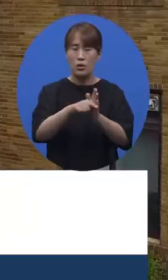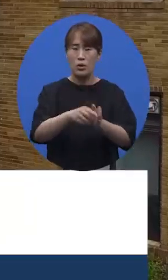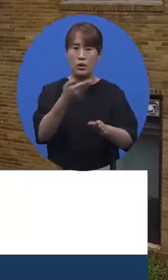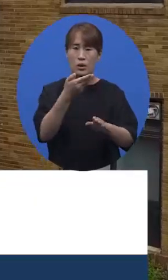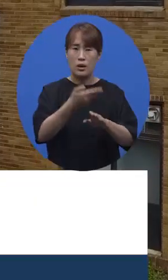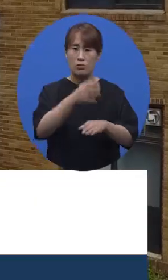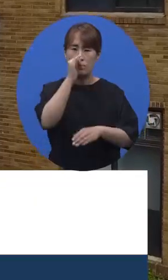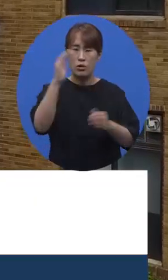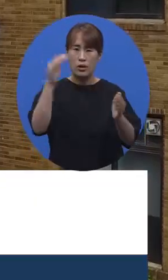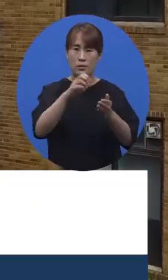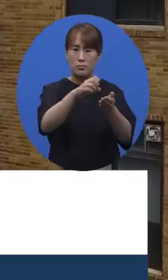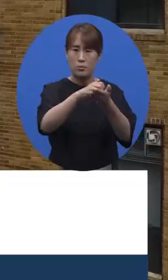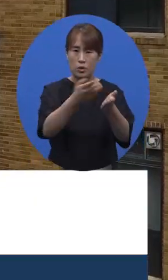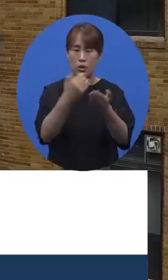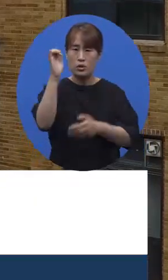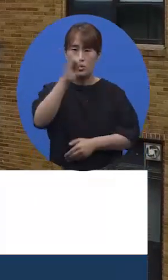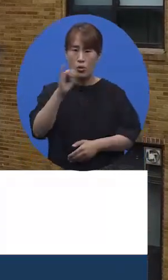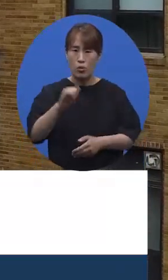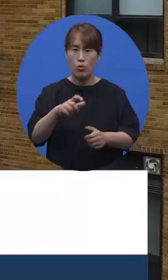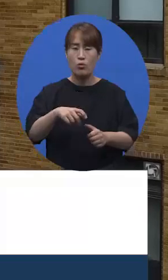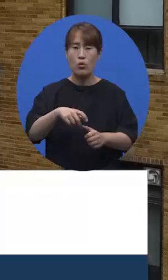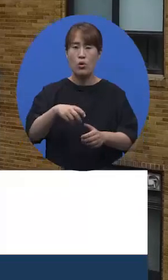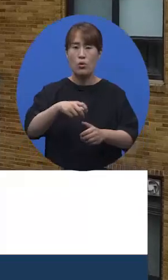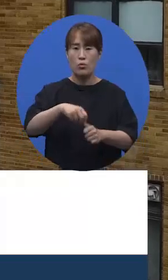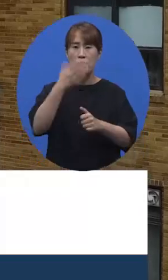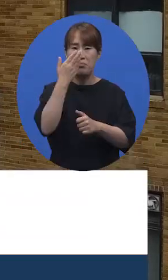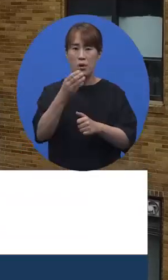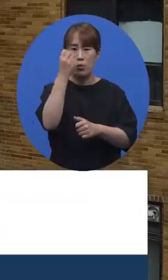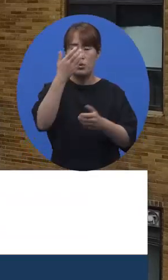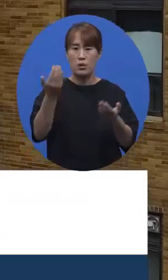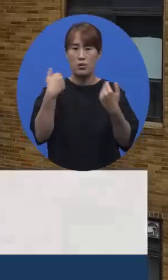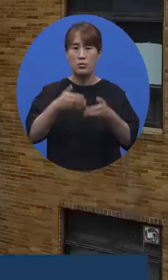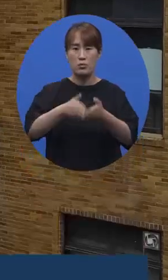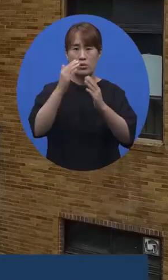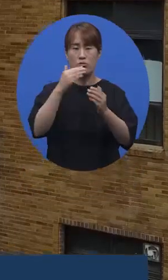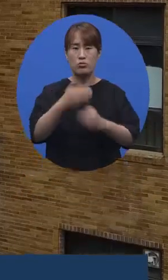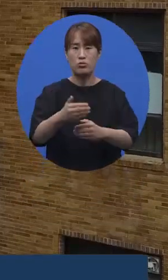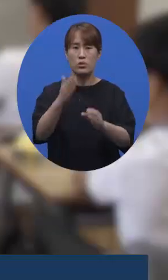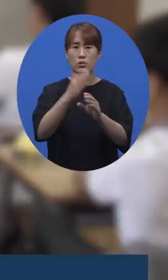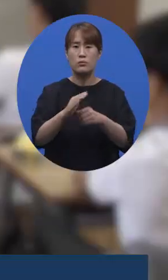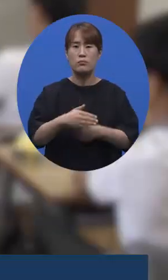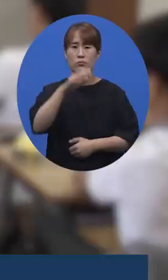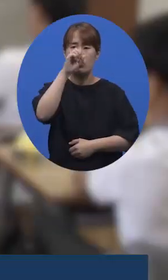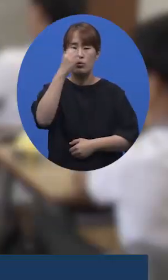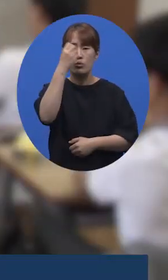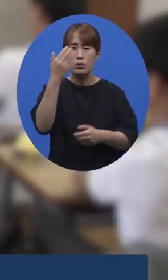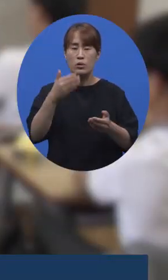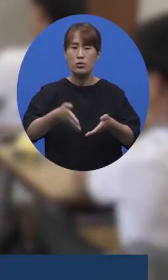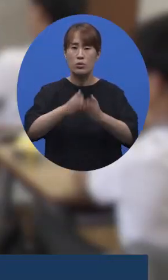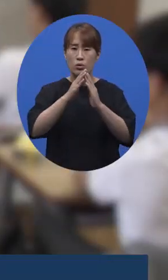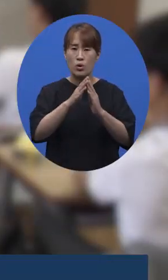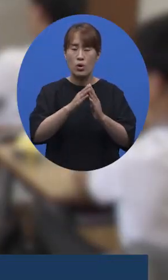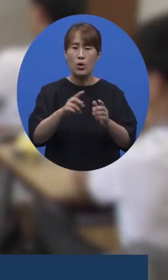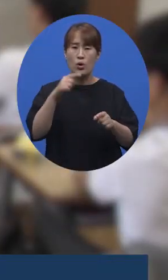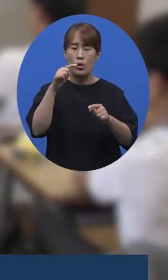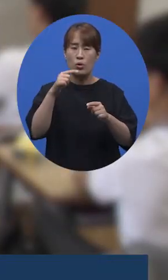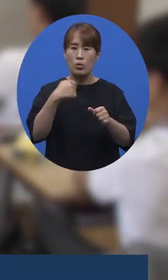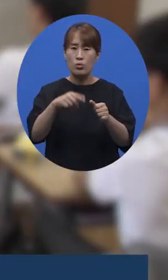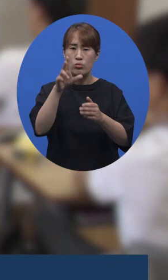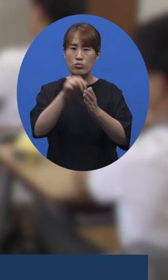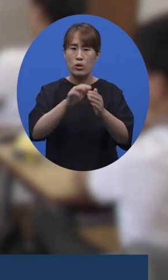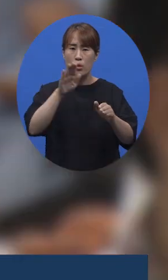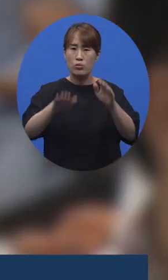외부 우수인재 유입을 위해 전국단위 학생모집 고교 설립을 추진하고 있습니다 명문고 설립은 지역간 교육